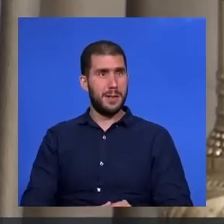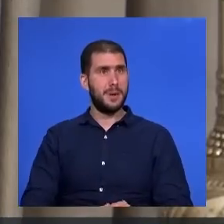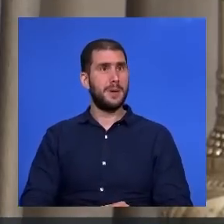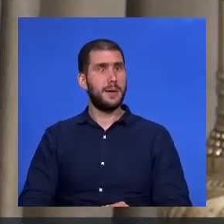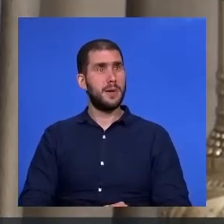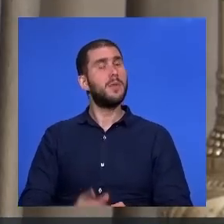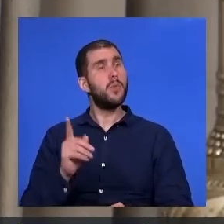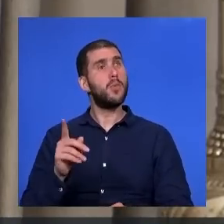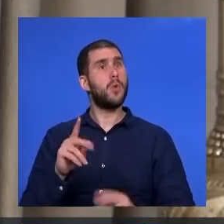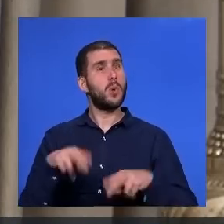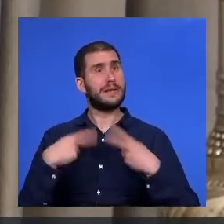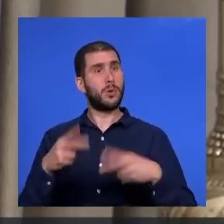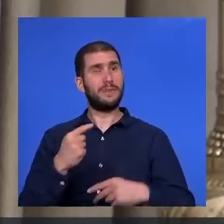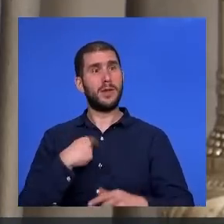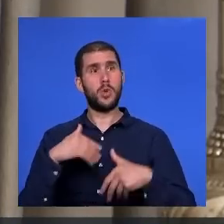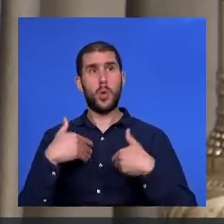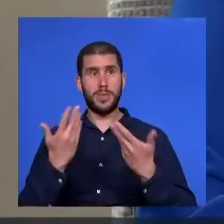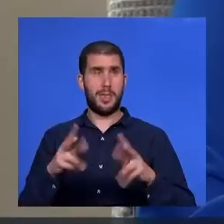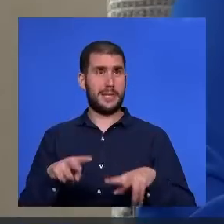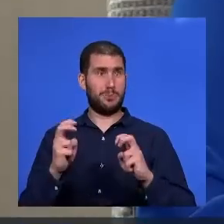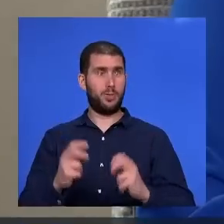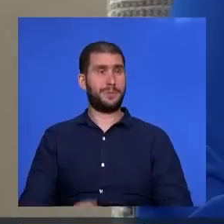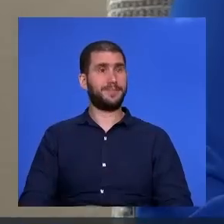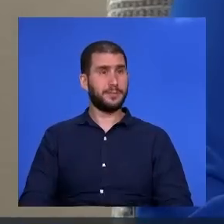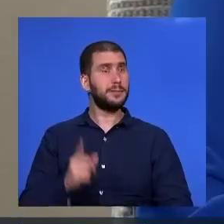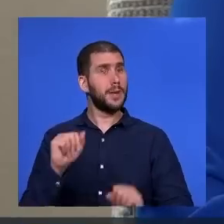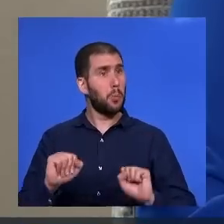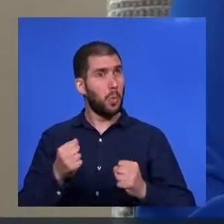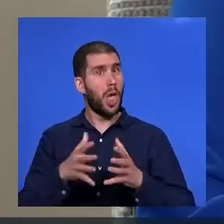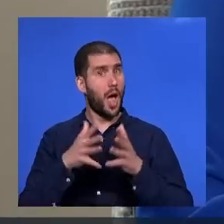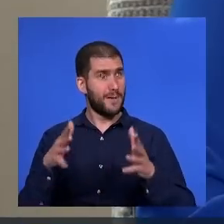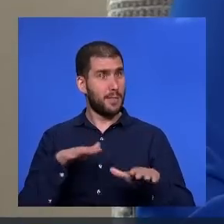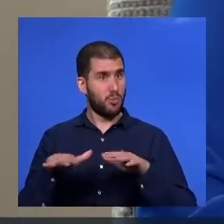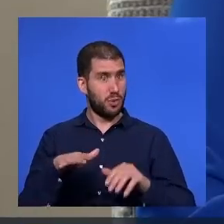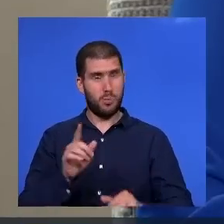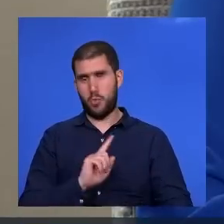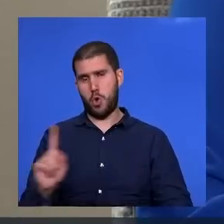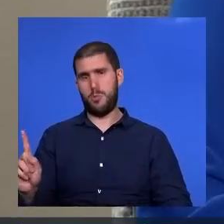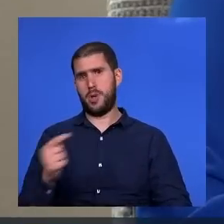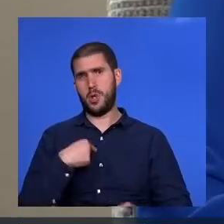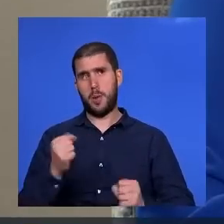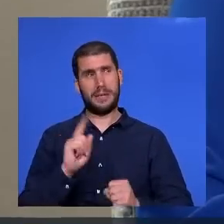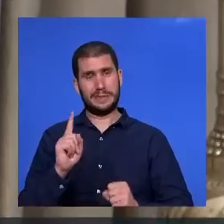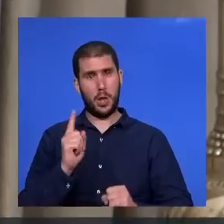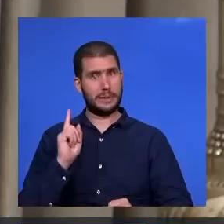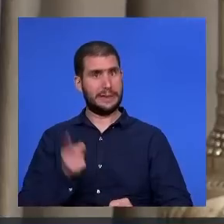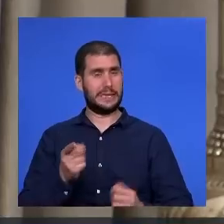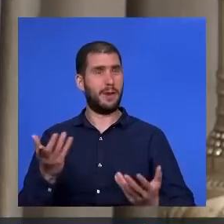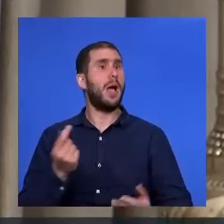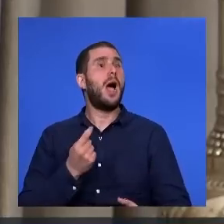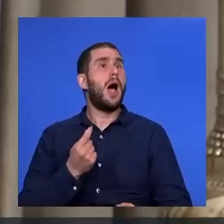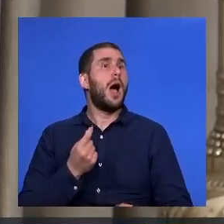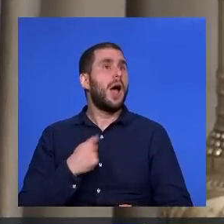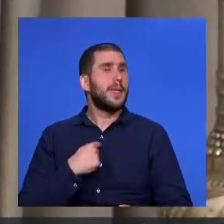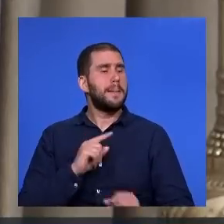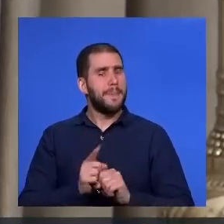הוא חוזר על כך, ואני נותן לך הזדמנות. אתה פועל להרחבת הממשלה? לא. זה לא צו השעה? אני